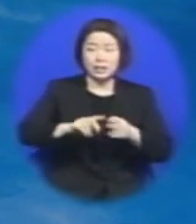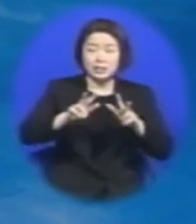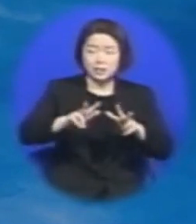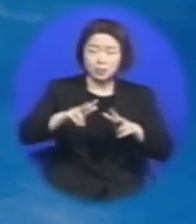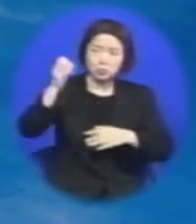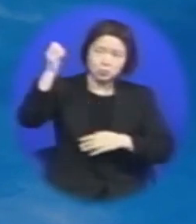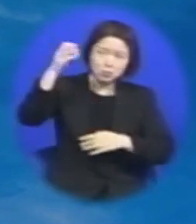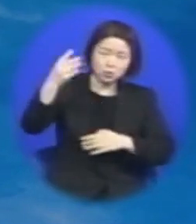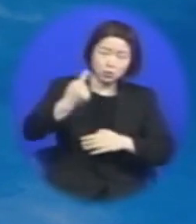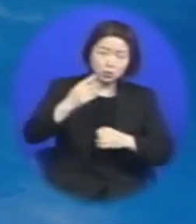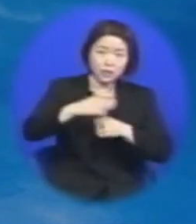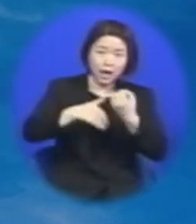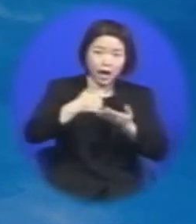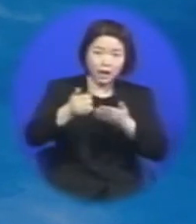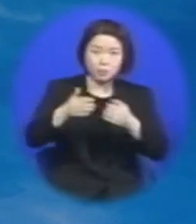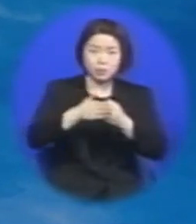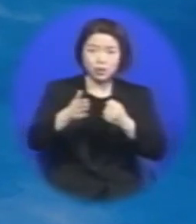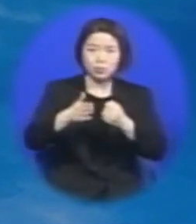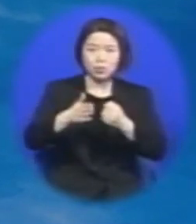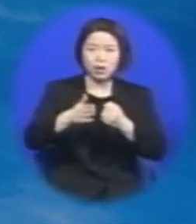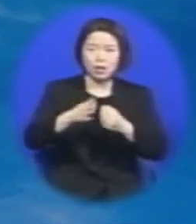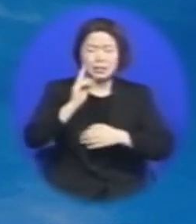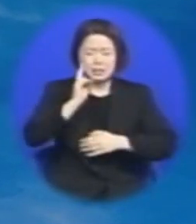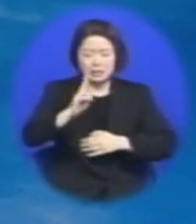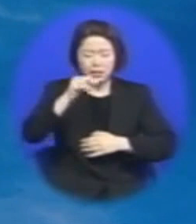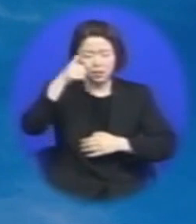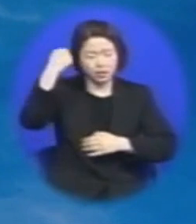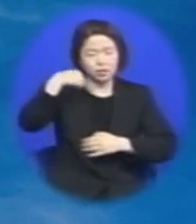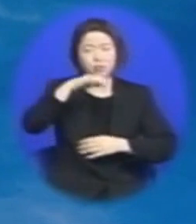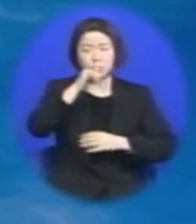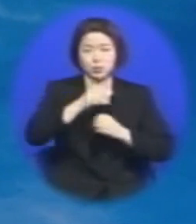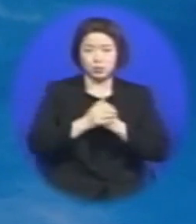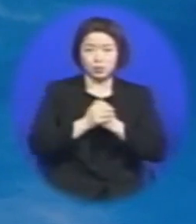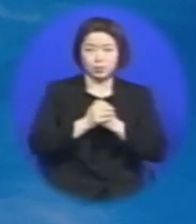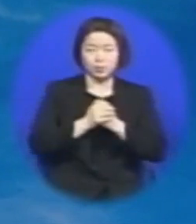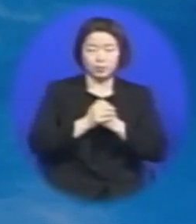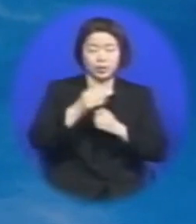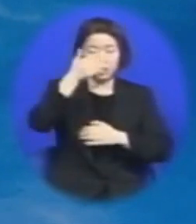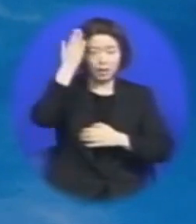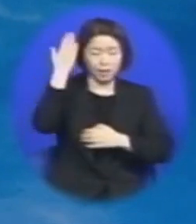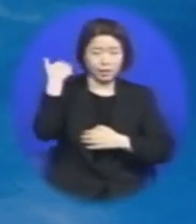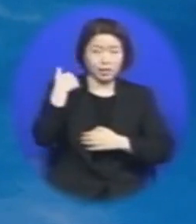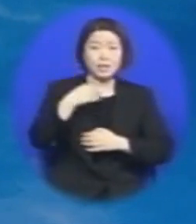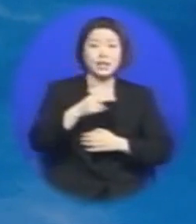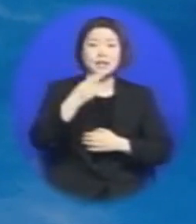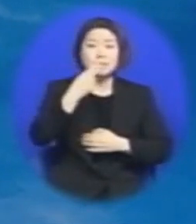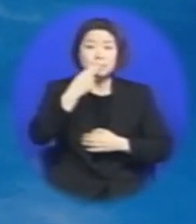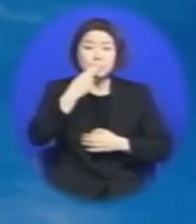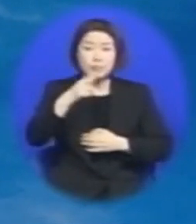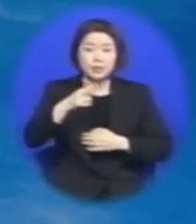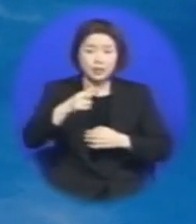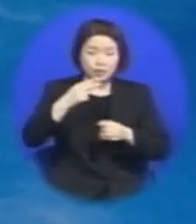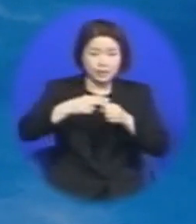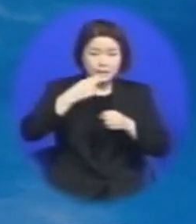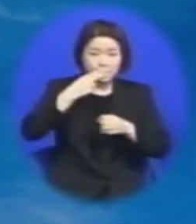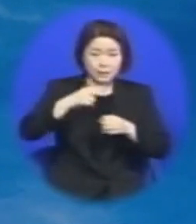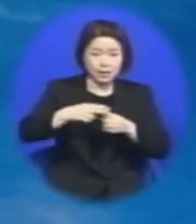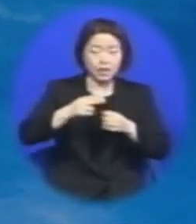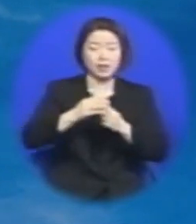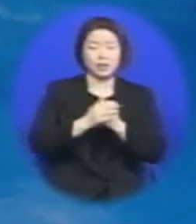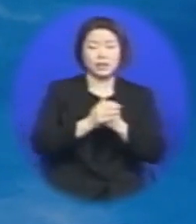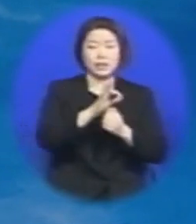이사야가 성전에서 하나님을 만났을 때 이사야가 경험했던 것입니다 그는 아주 훌륭한